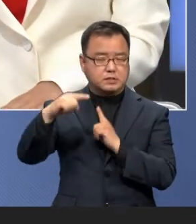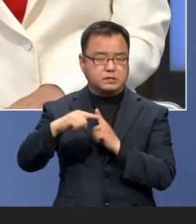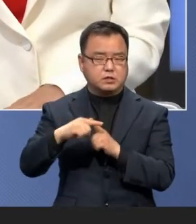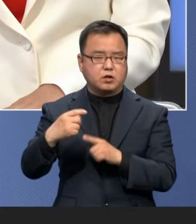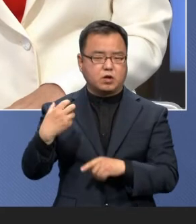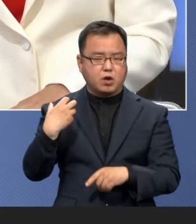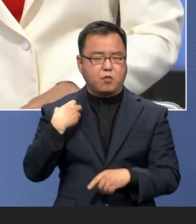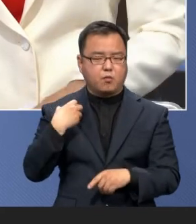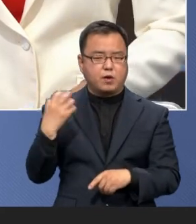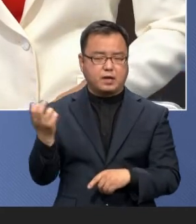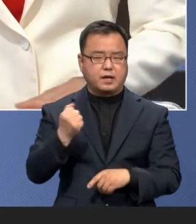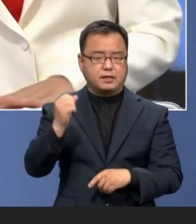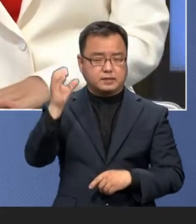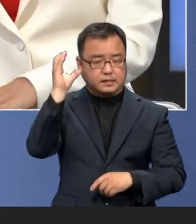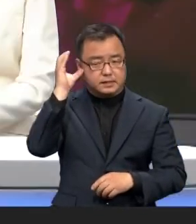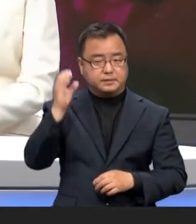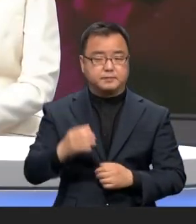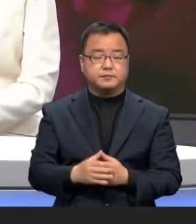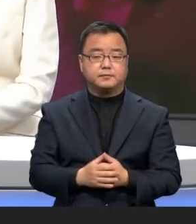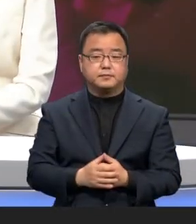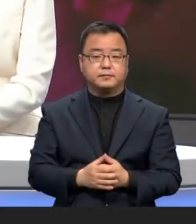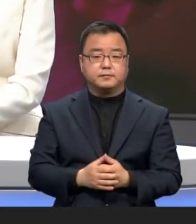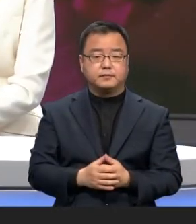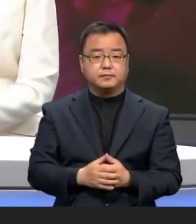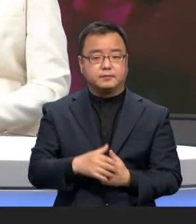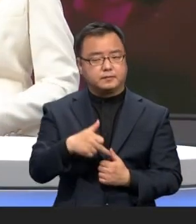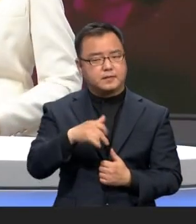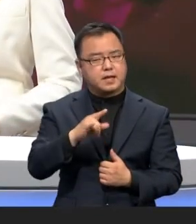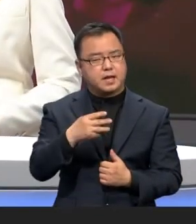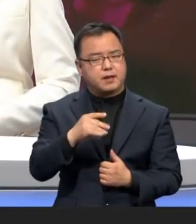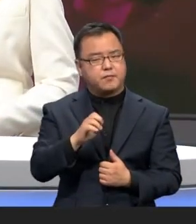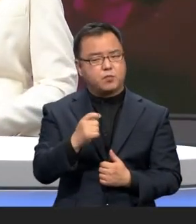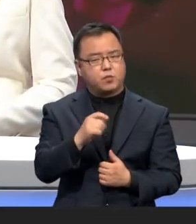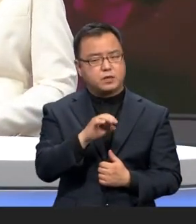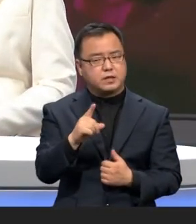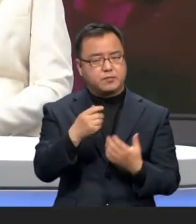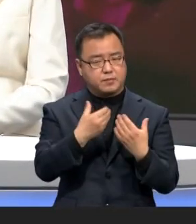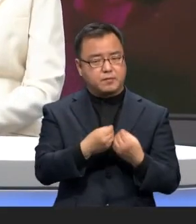기대된 인사 아닙니다 4 캘리포니아의 선례 가 좀 미국 각지 역으로 이어졌으면 좋겠습니다